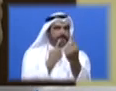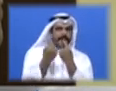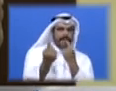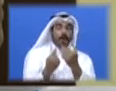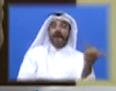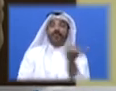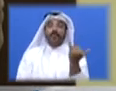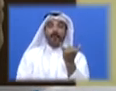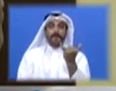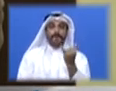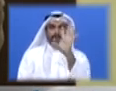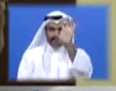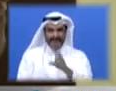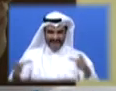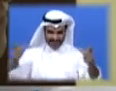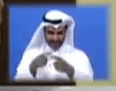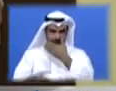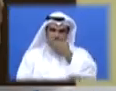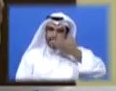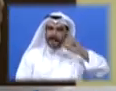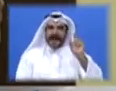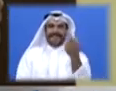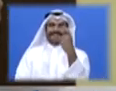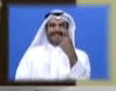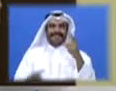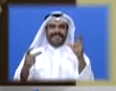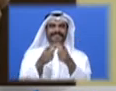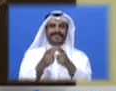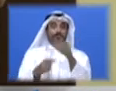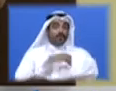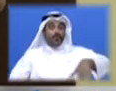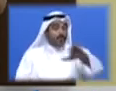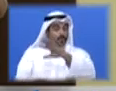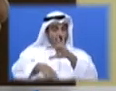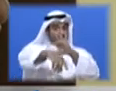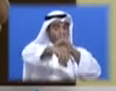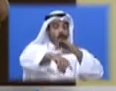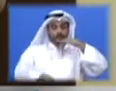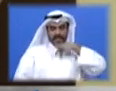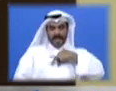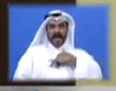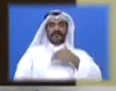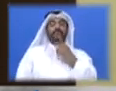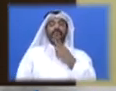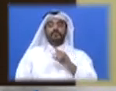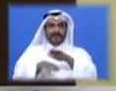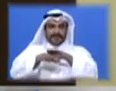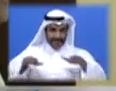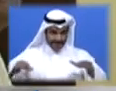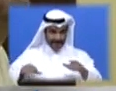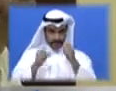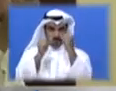جميع أوقات السنة وبخصوص شهر رمضان المبارك. الأطباء هم الضمائر الحقيقية الحية داخل وزارة الصحة، فإن أحيوا